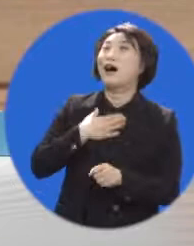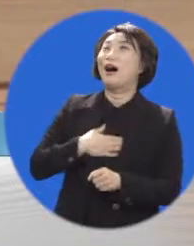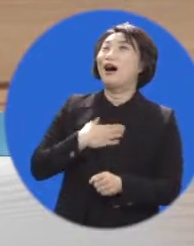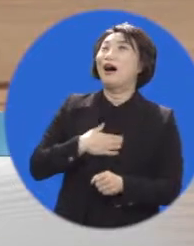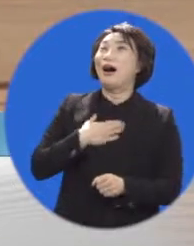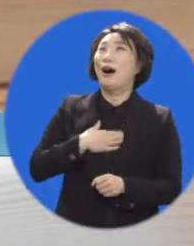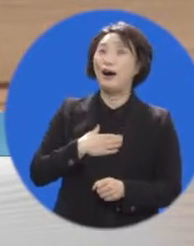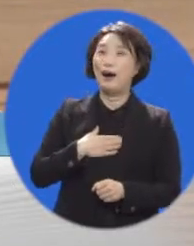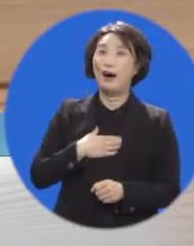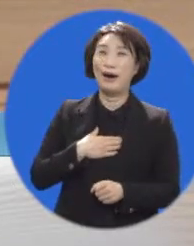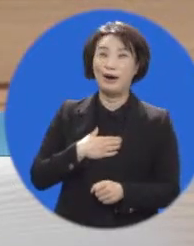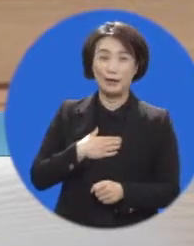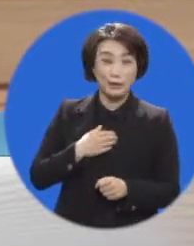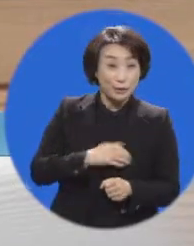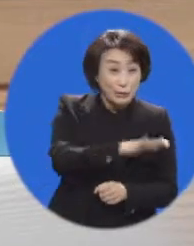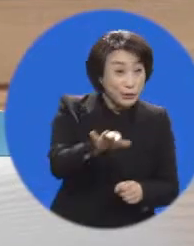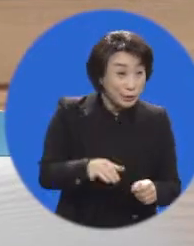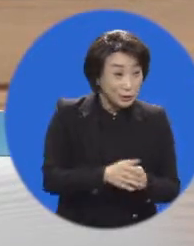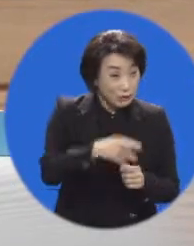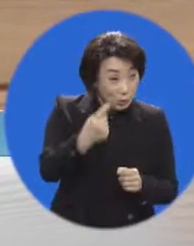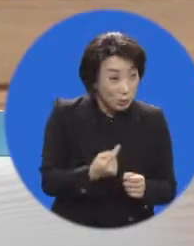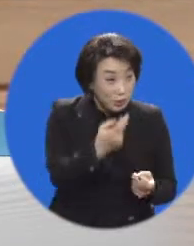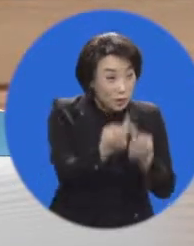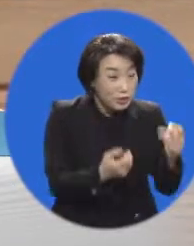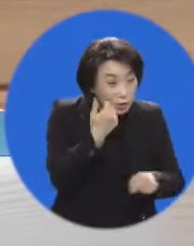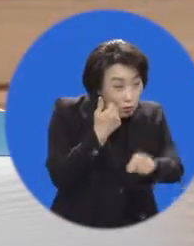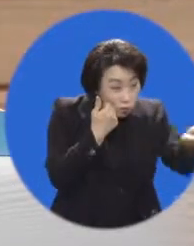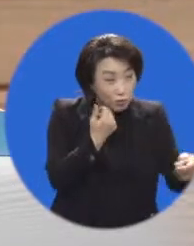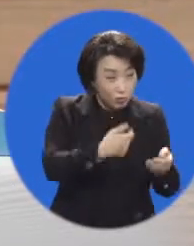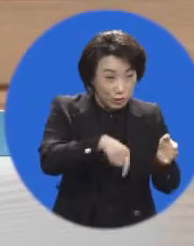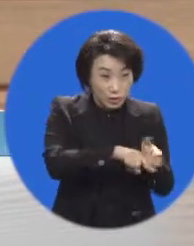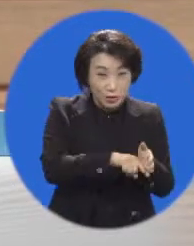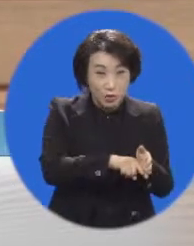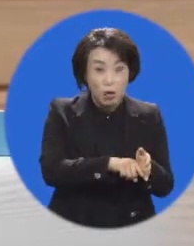알고 우리도 형제들을 위하여